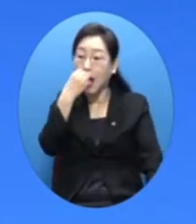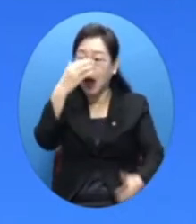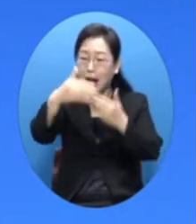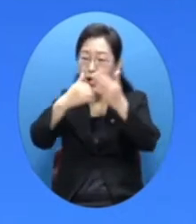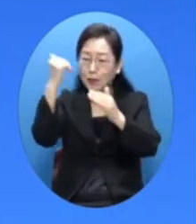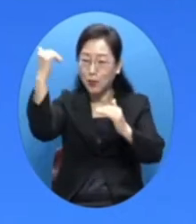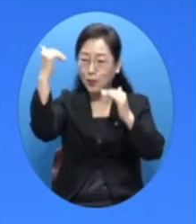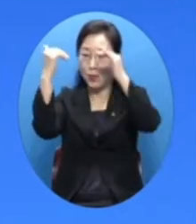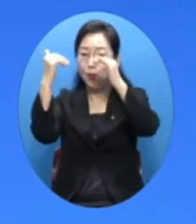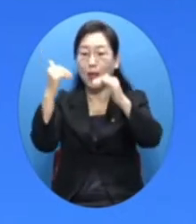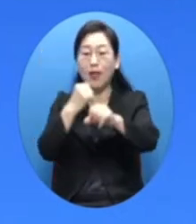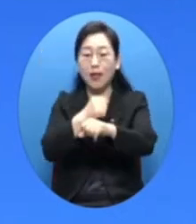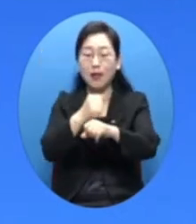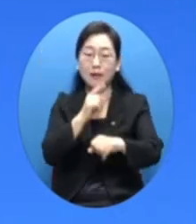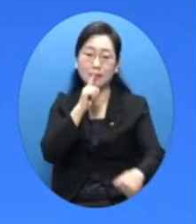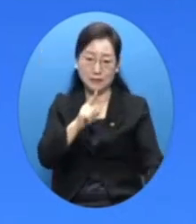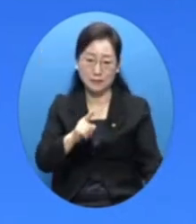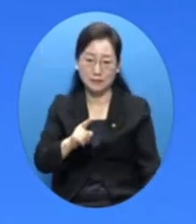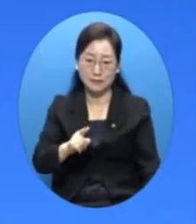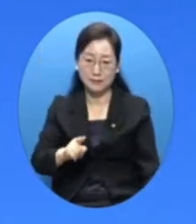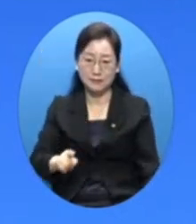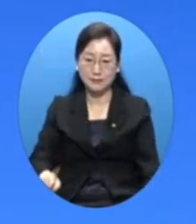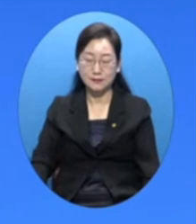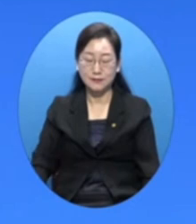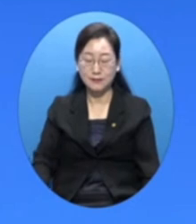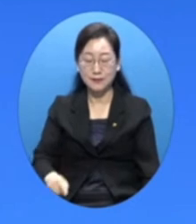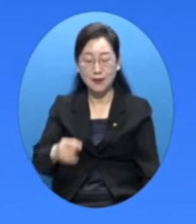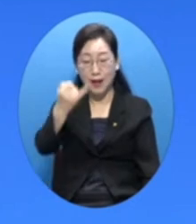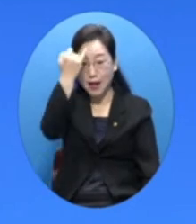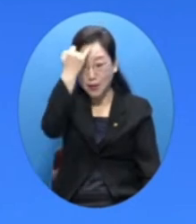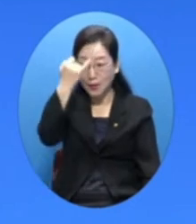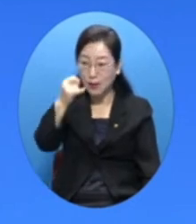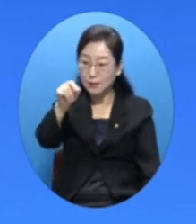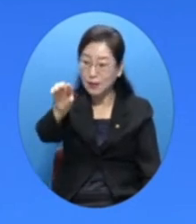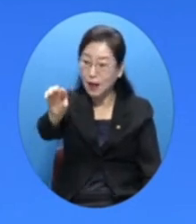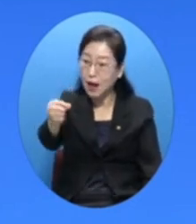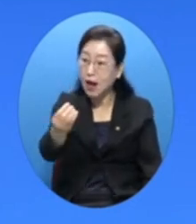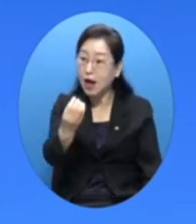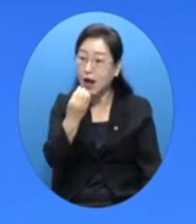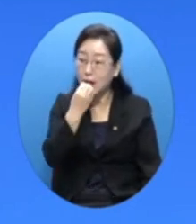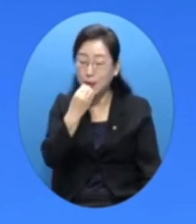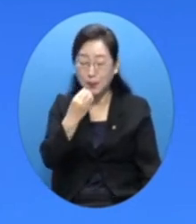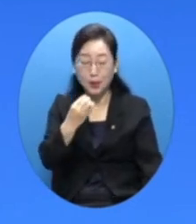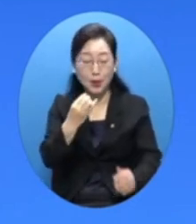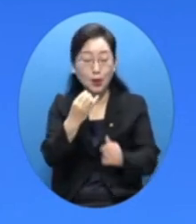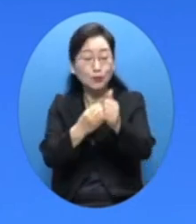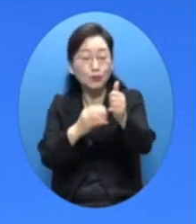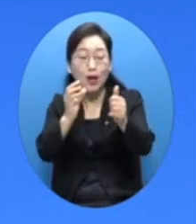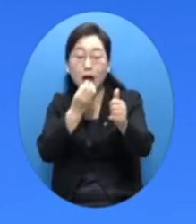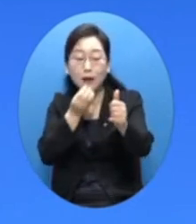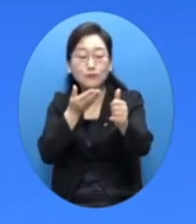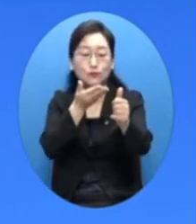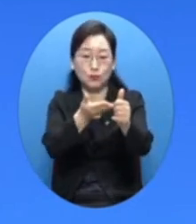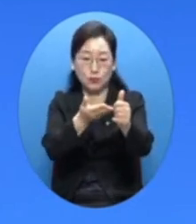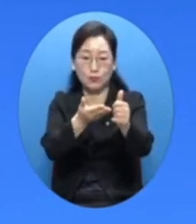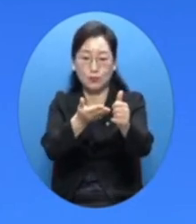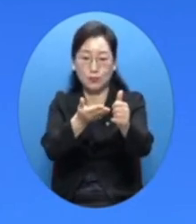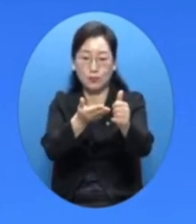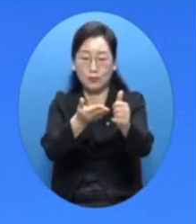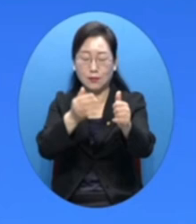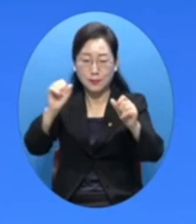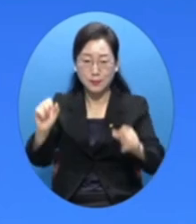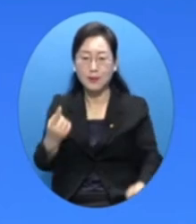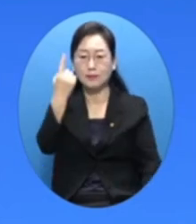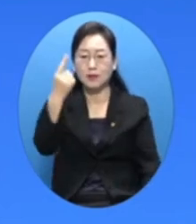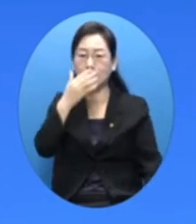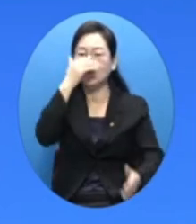같아지리라. 그래서 하와가 선악과를 먹고 옆에 있던 아담도 함께 먹음으로 말미암아 죄가